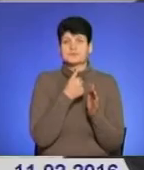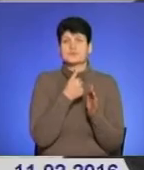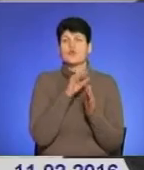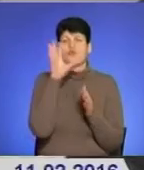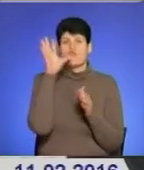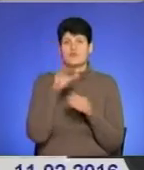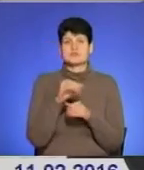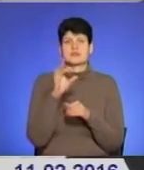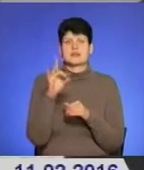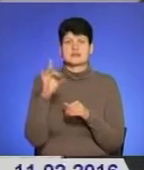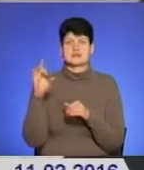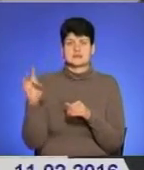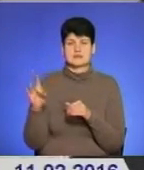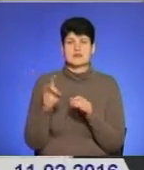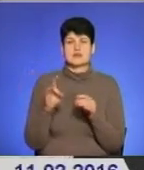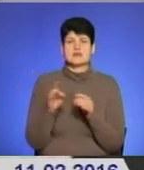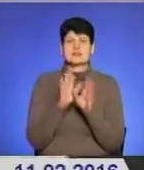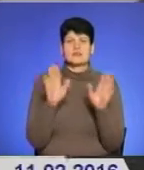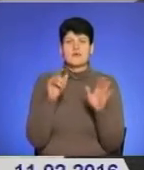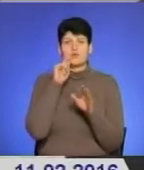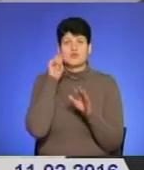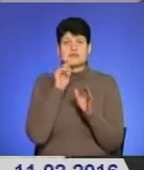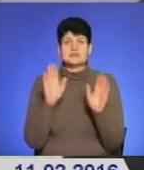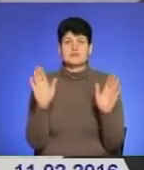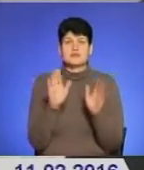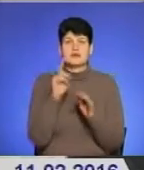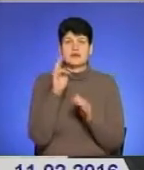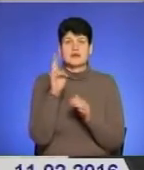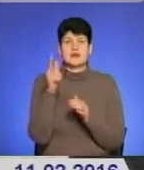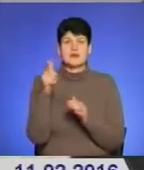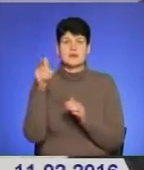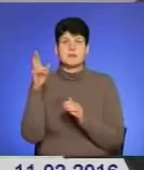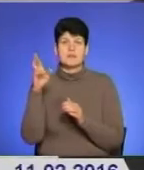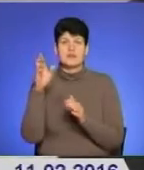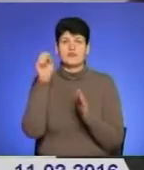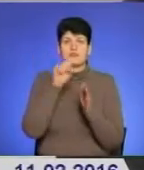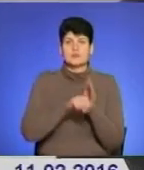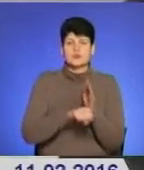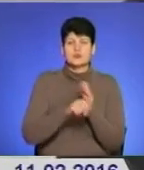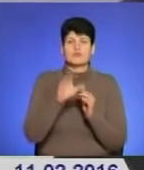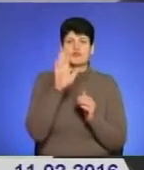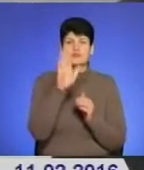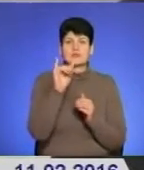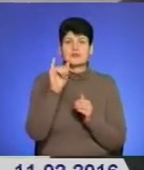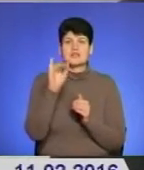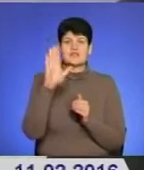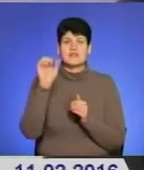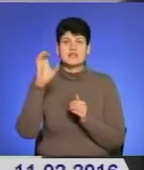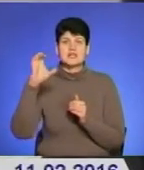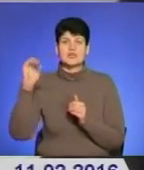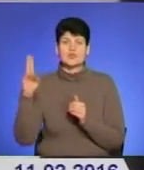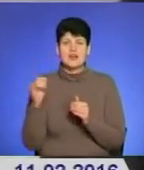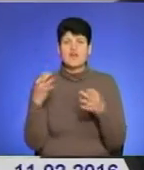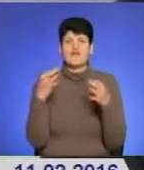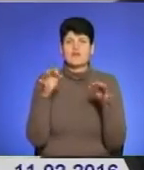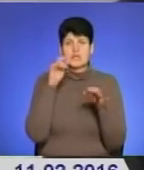весь Радянський Союз співав українські пісні. КГБ у Львові вбило композитора Володимира Івасюка. Вже в вільній